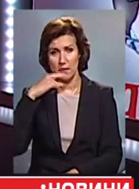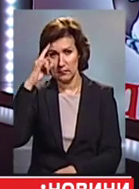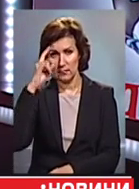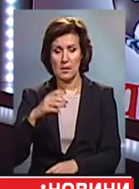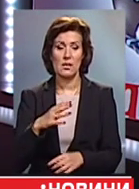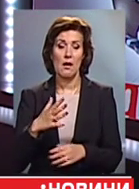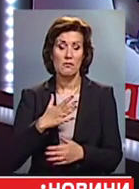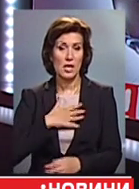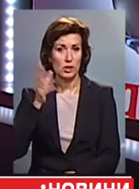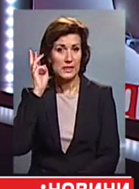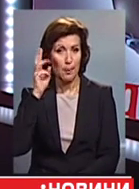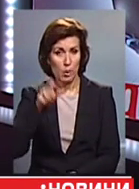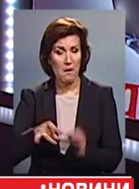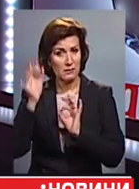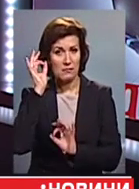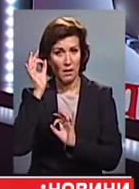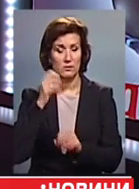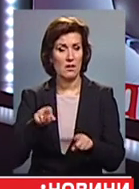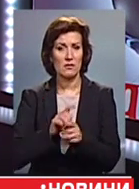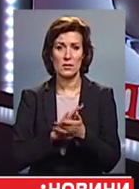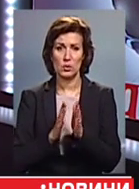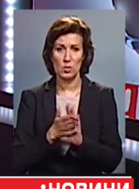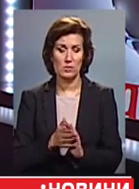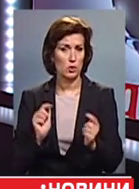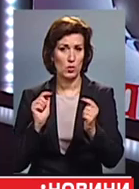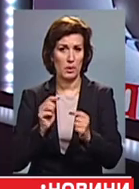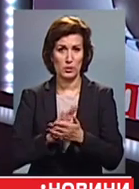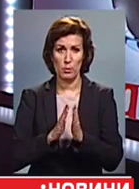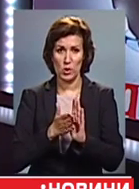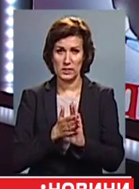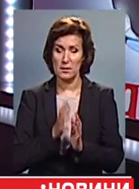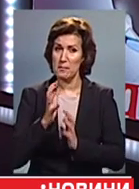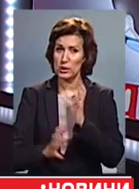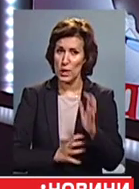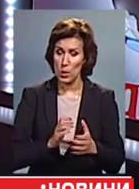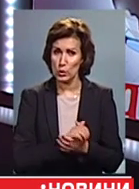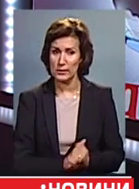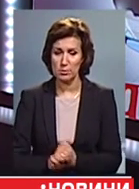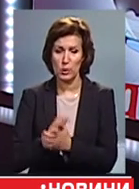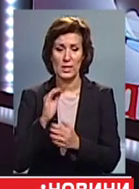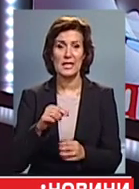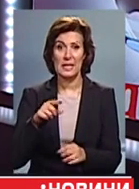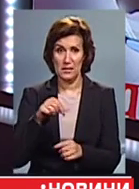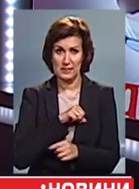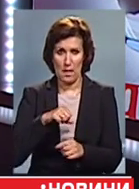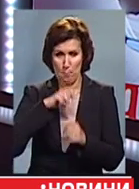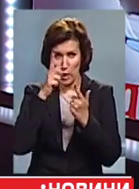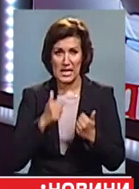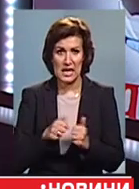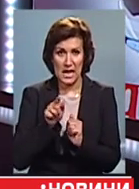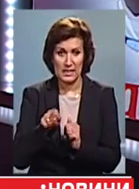амбасади в Астані українські дипломати нагадують. Така ситуація суперечить позиції як міжнародної спільноти, так і самої країни,